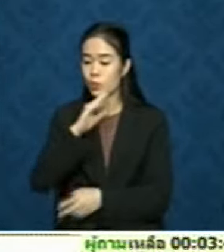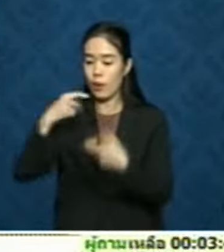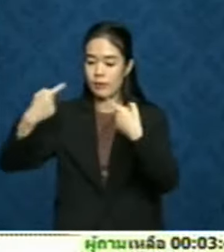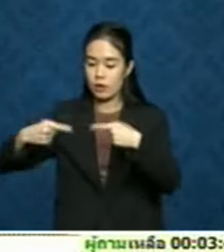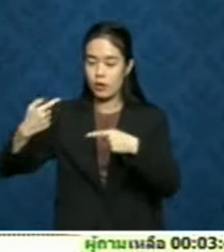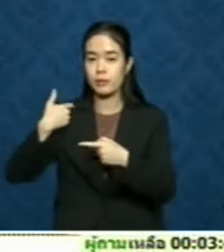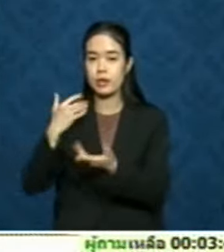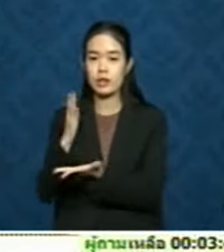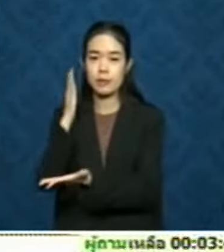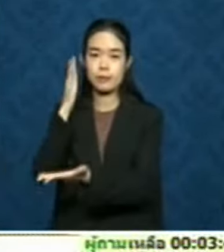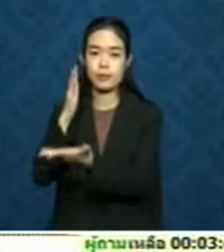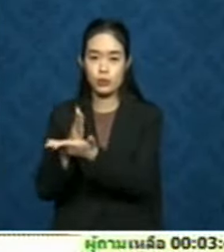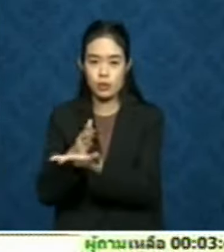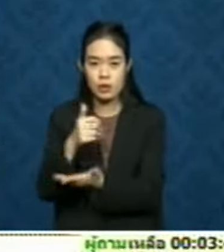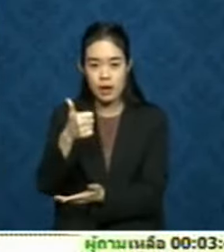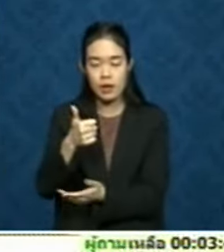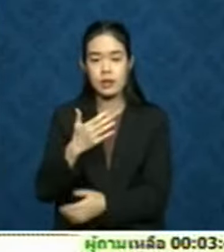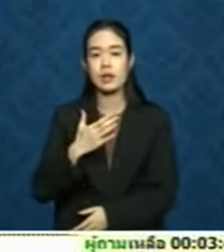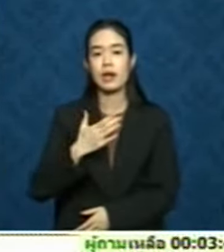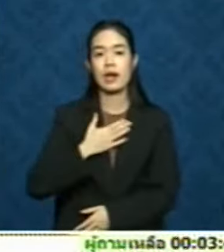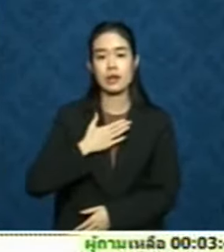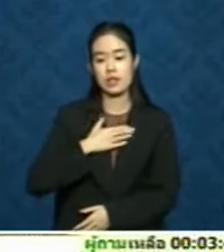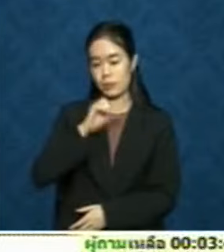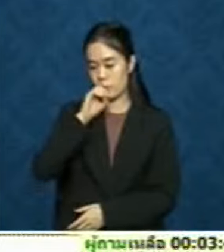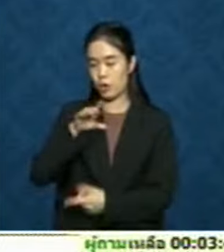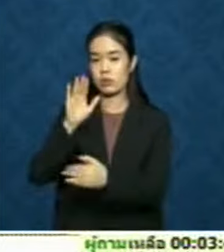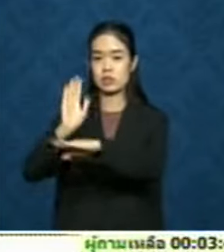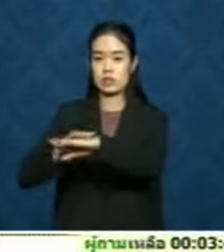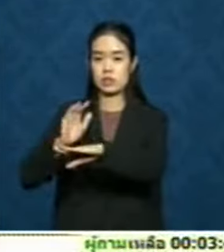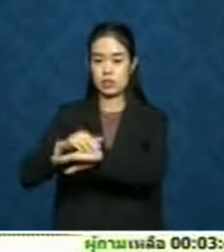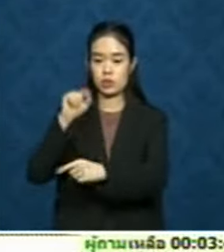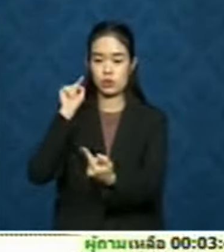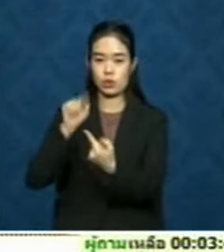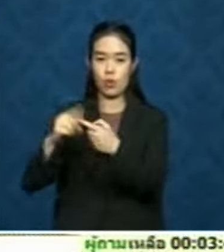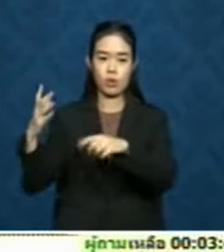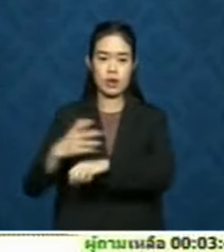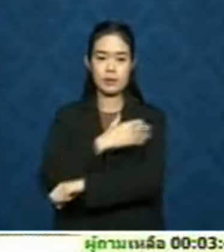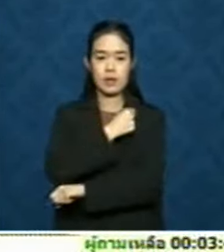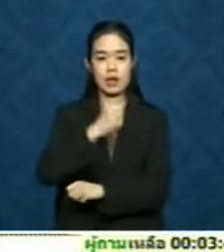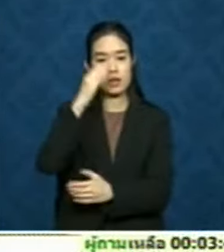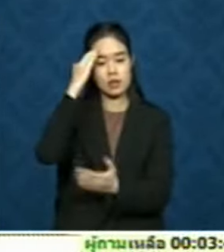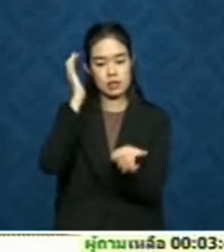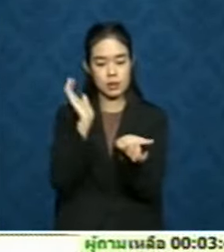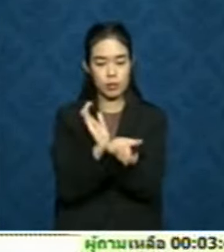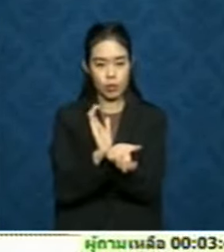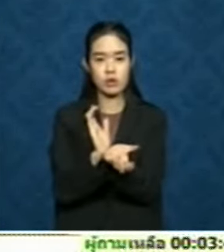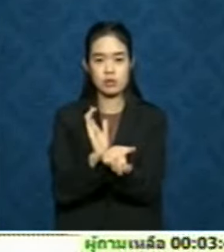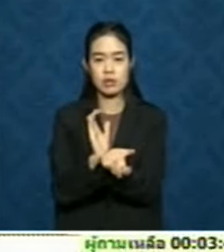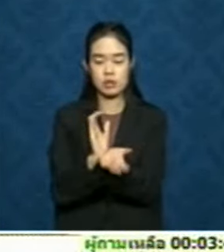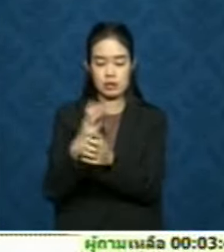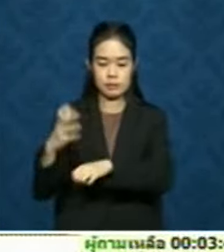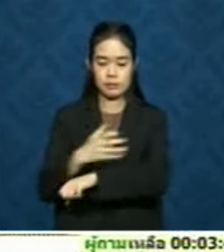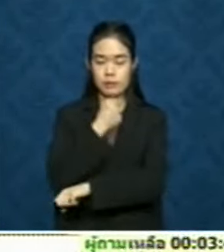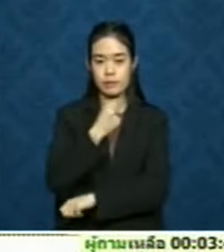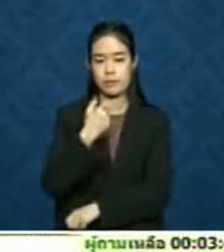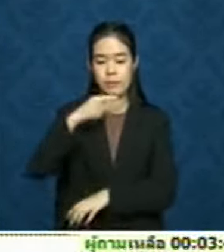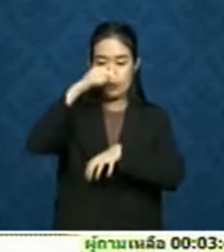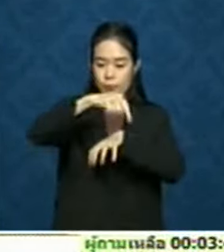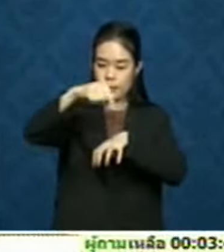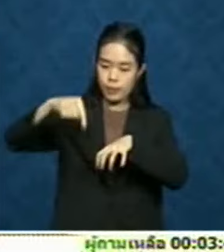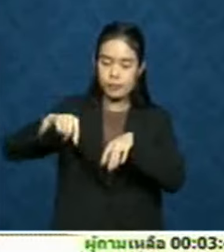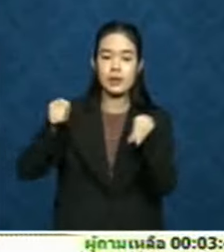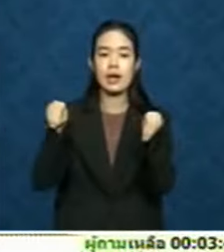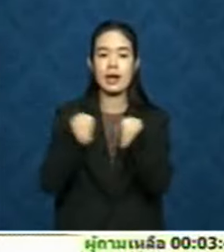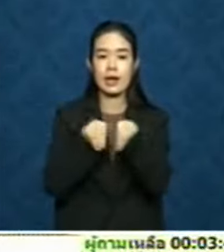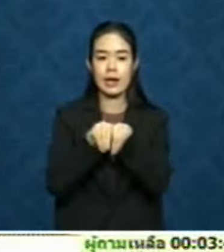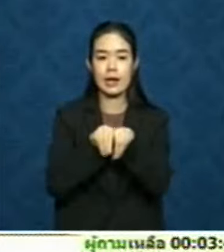ผมเองก็มีทางกำชับทางฝ่ายความมั่นคงทางสำนักงานตุลาการแห่งชาติซึ่งก็อยู่ในบริเวณที่มีความใกล้เคีย